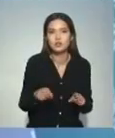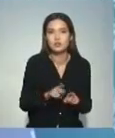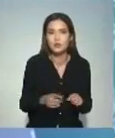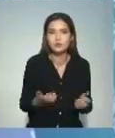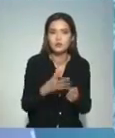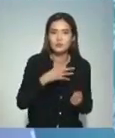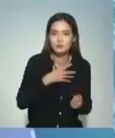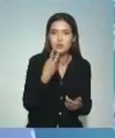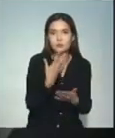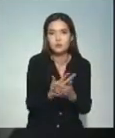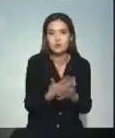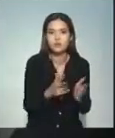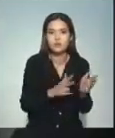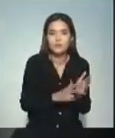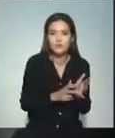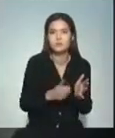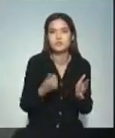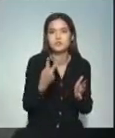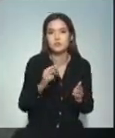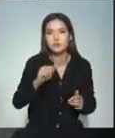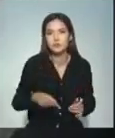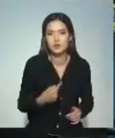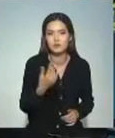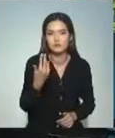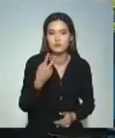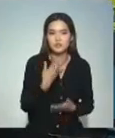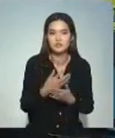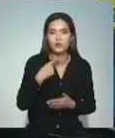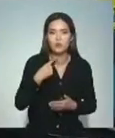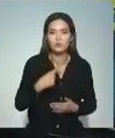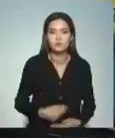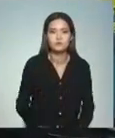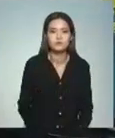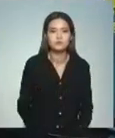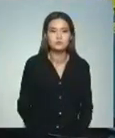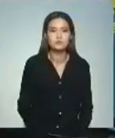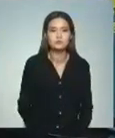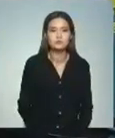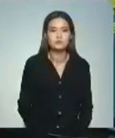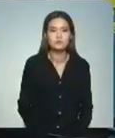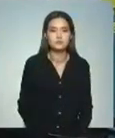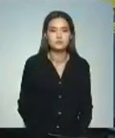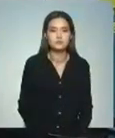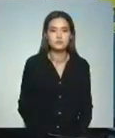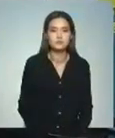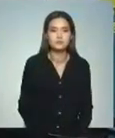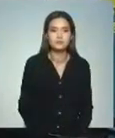Токаев набрал почти 82,5% голосов. Токаев Касым-Жомарт